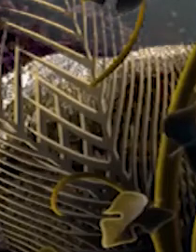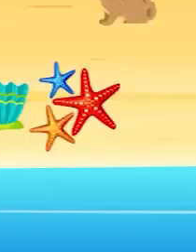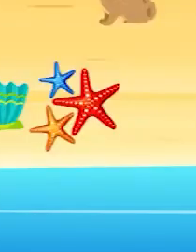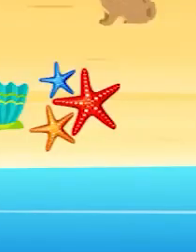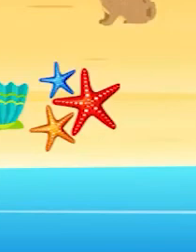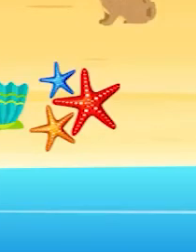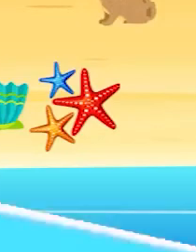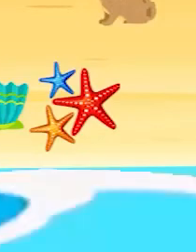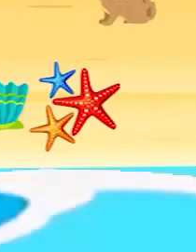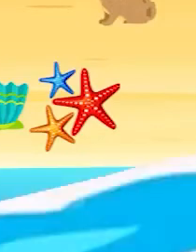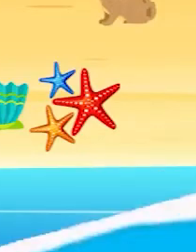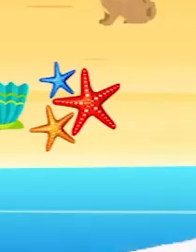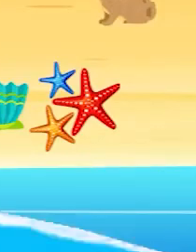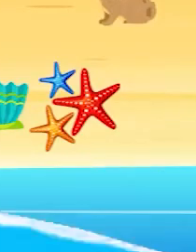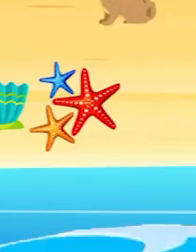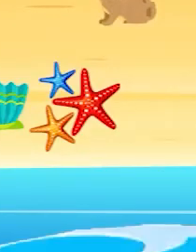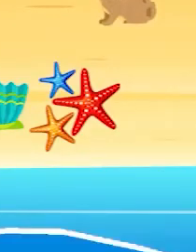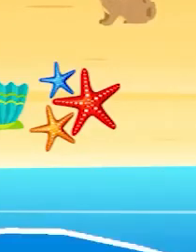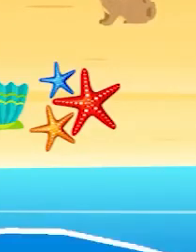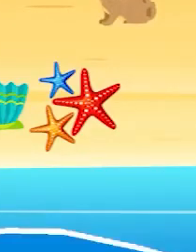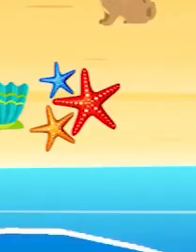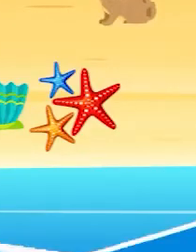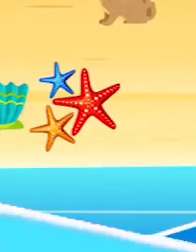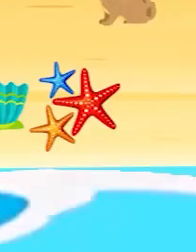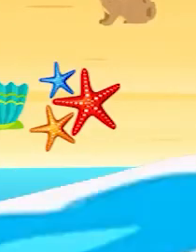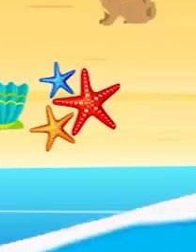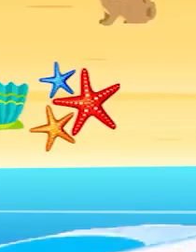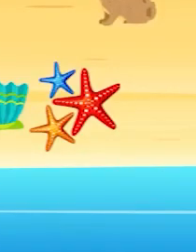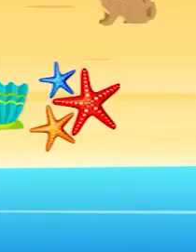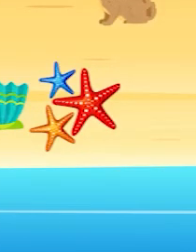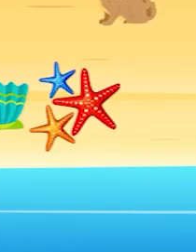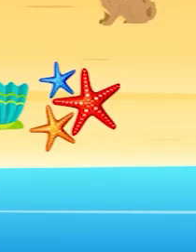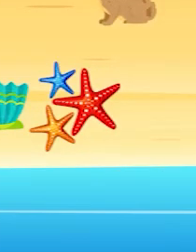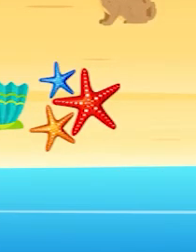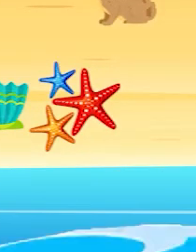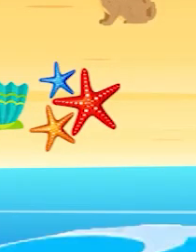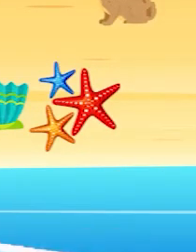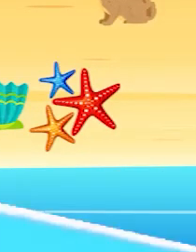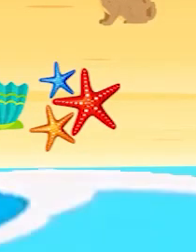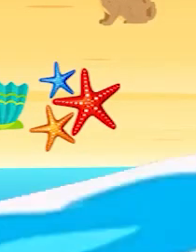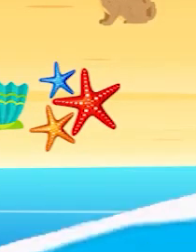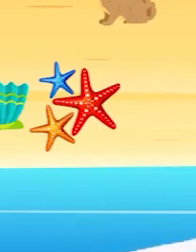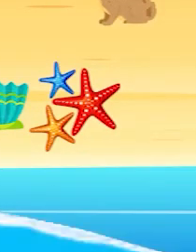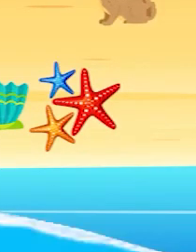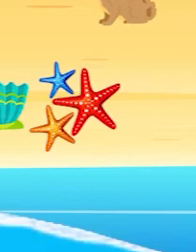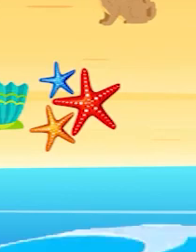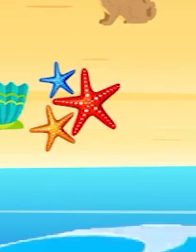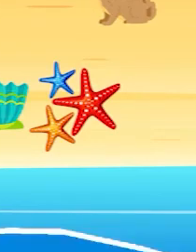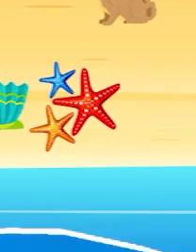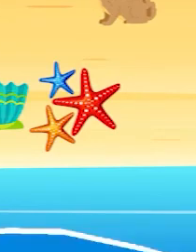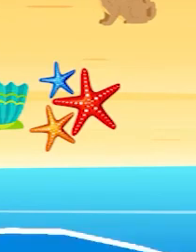siya. Lahat ng bagay sa paligid ay ating